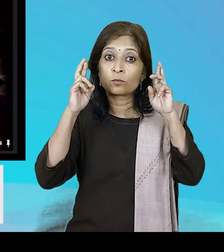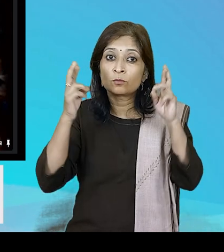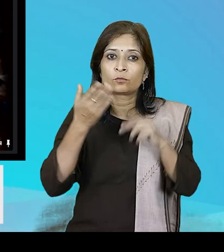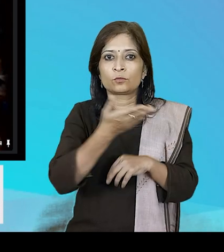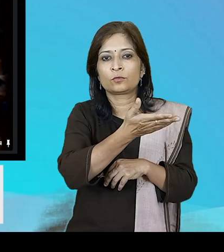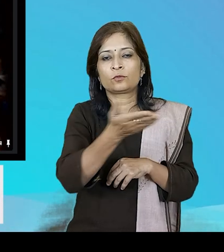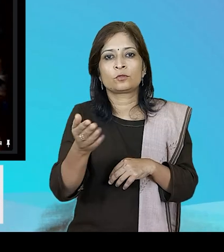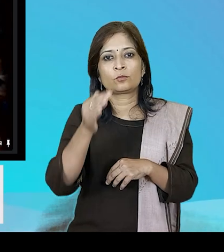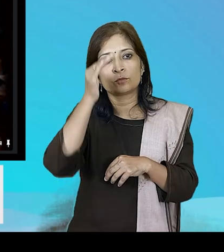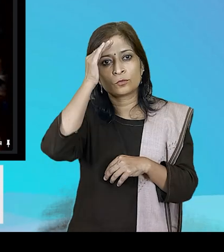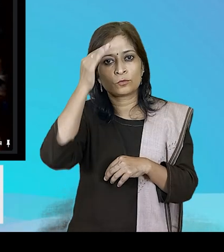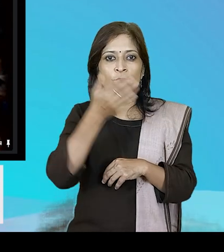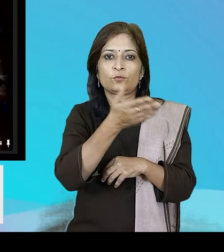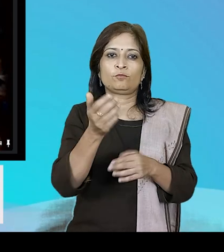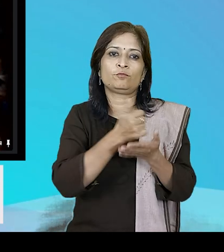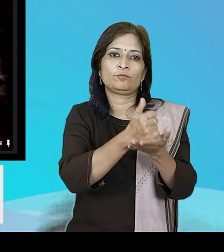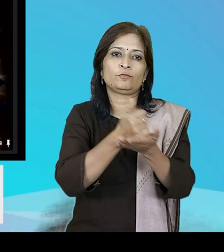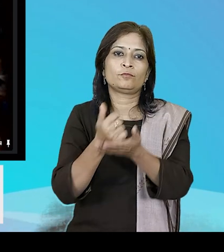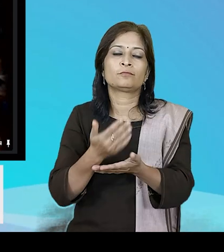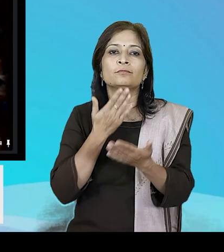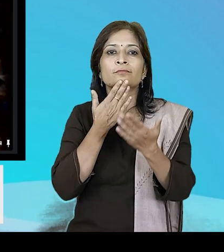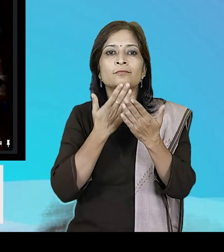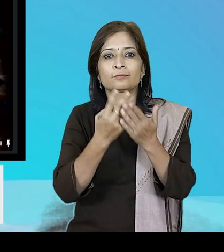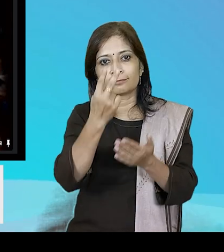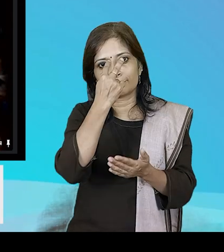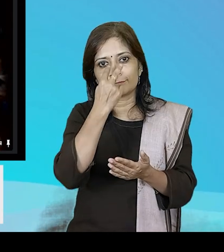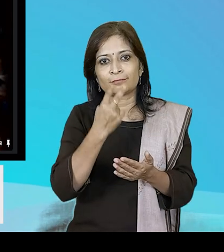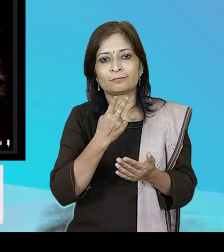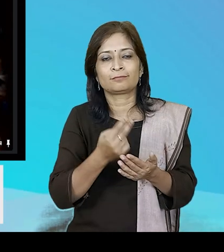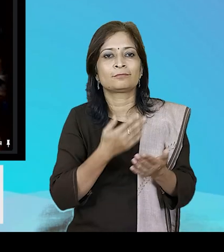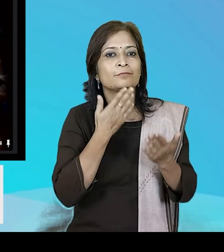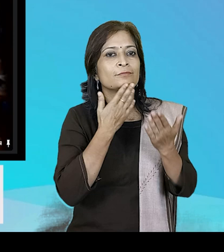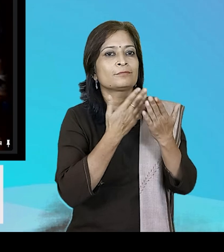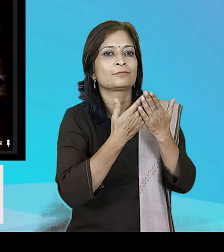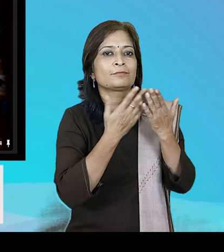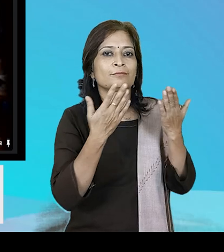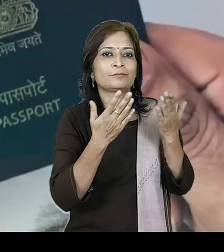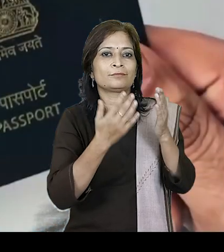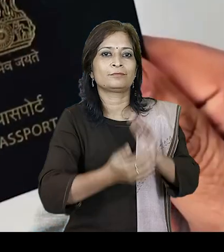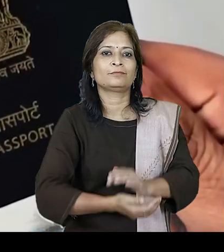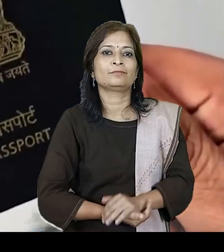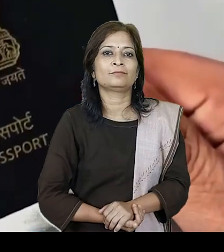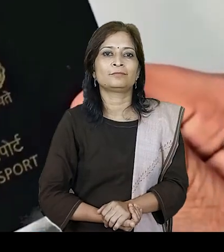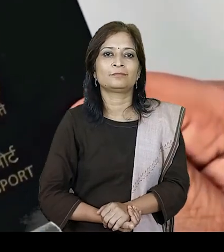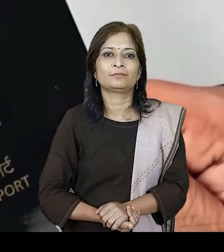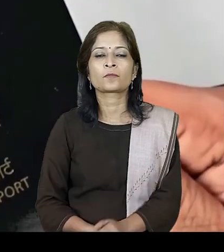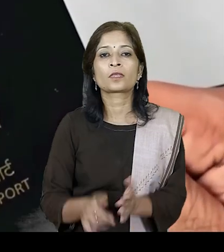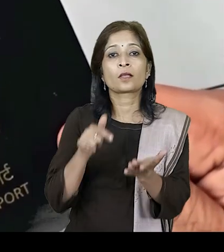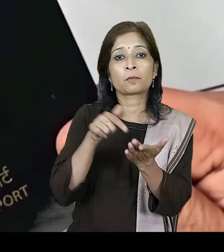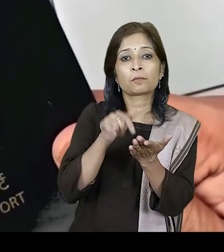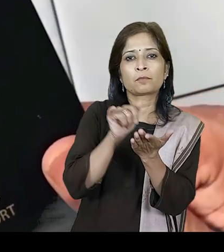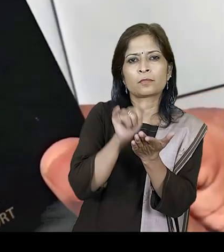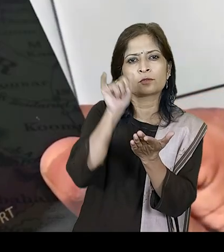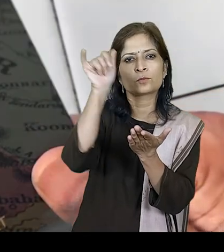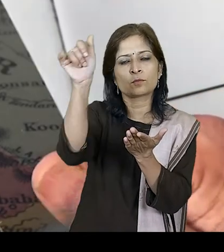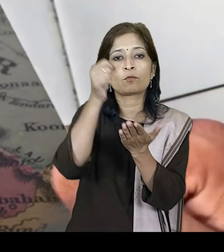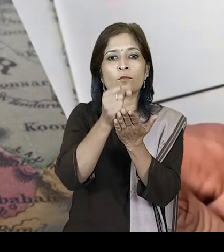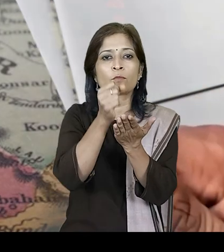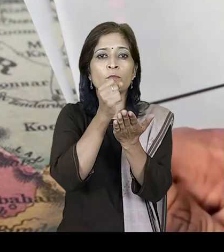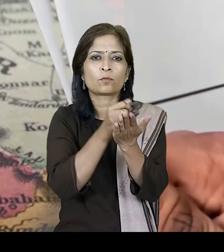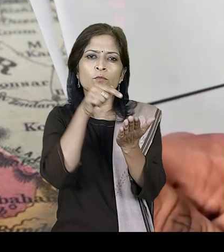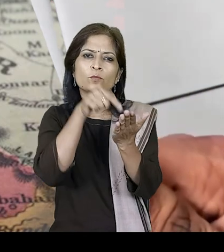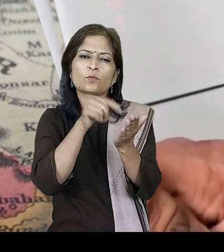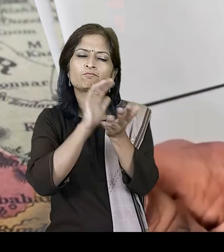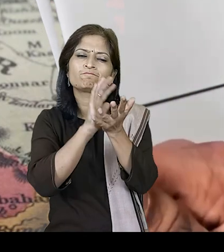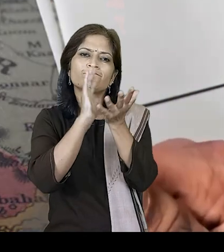this information was useful to you all. Thank you once again for watching us. पासपोर्ट दुनिया की